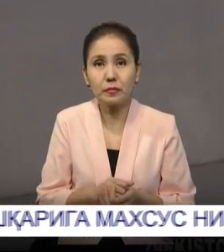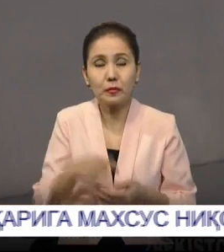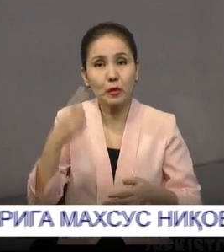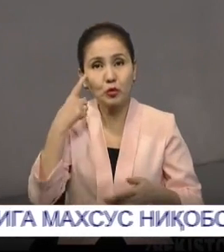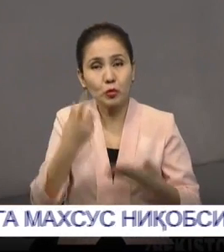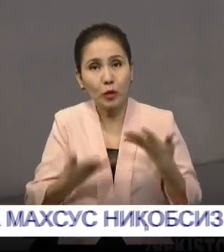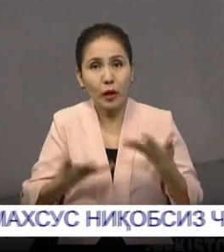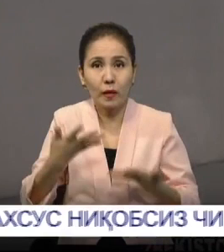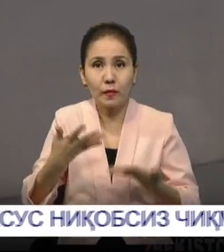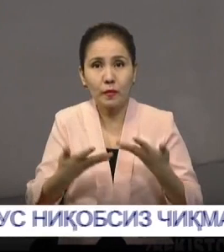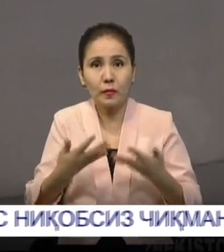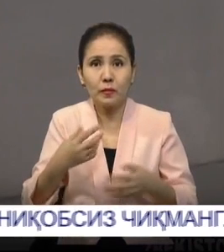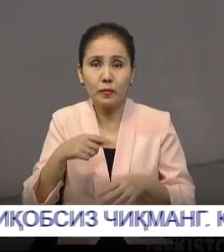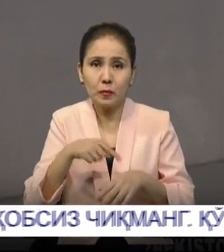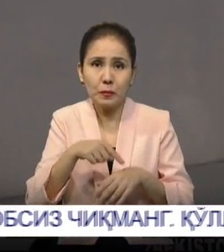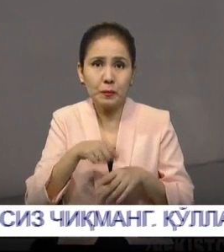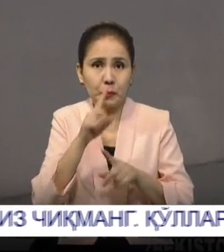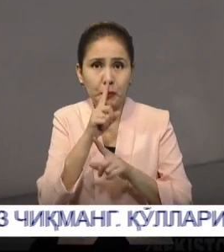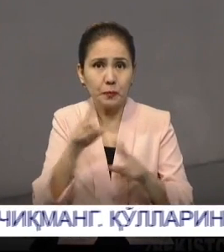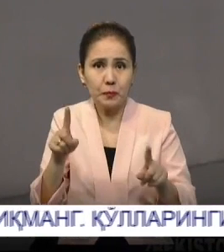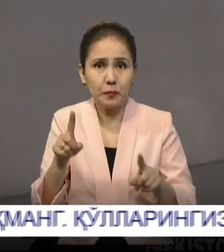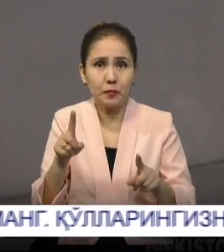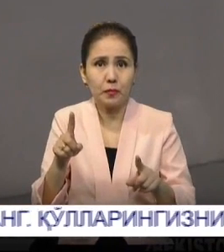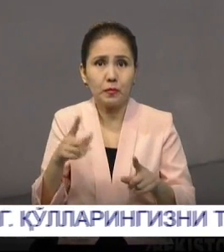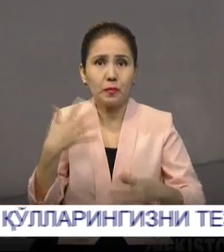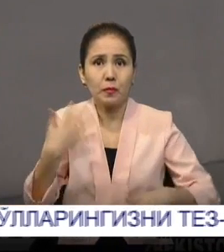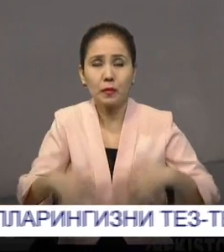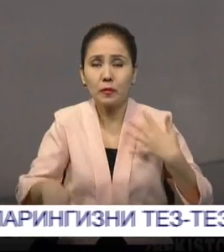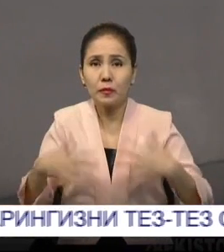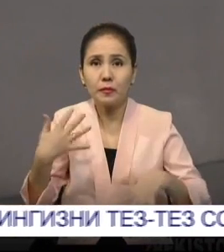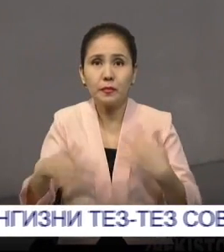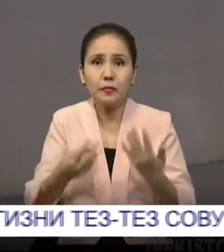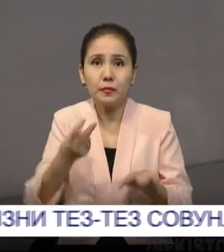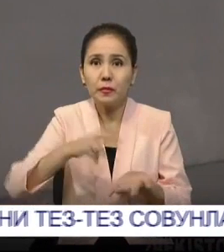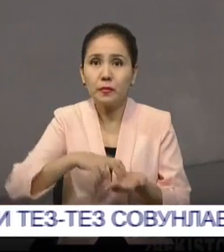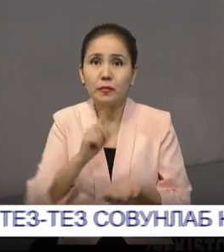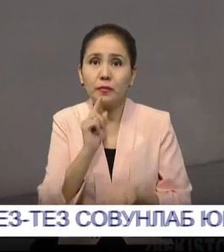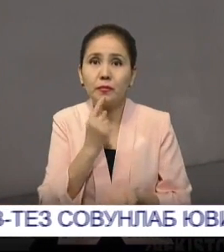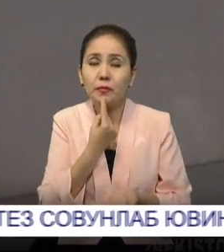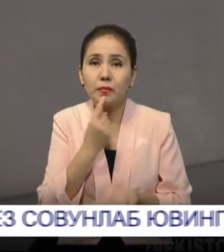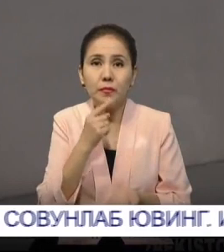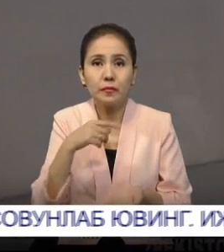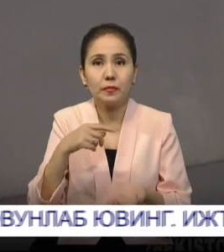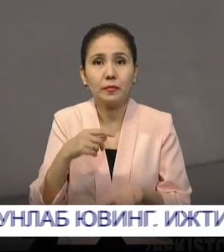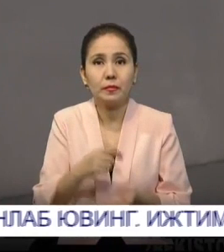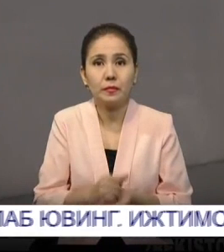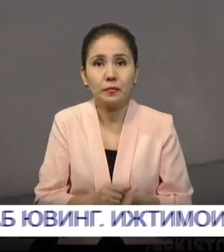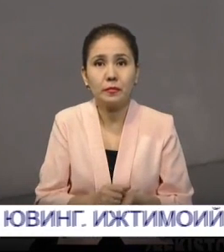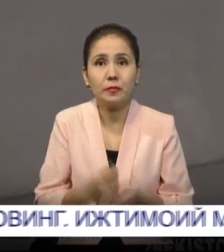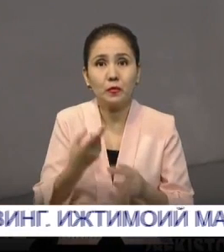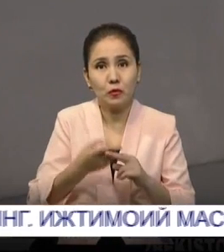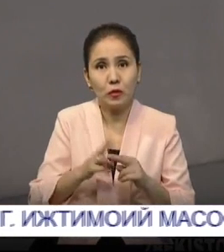shubhalandim deb qarasam, sal o'zgacha, mana hol birdaniga holim kelmayapti, turgim kelmayapti, bitta joyda tura olmayapman. Shu